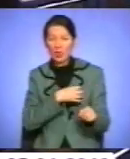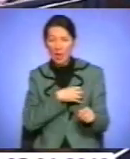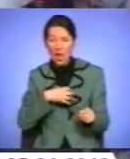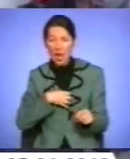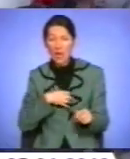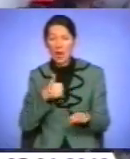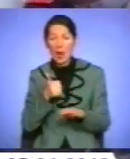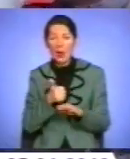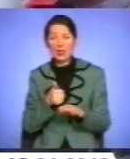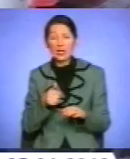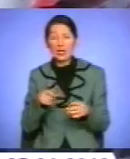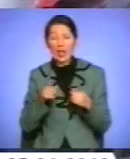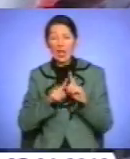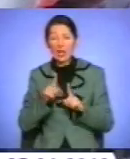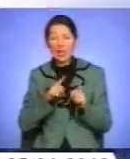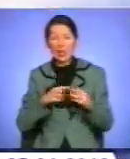Ради міністрів Криму.